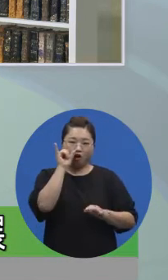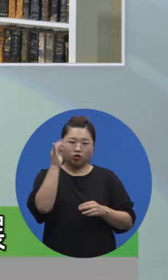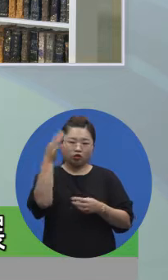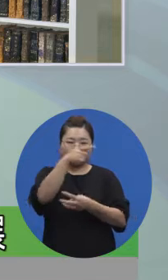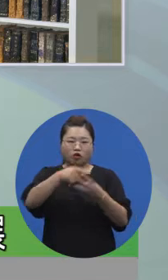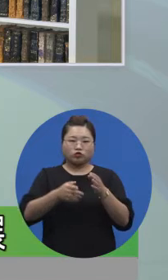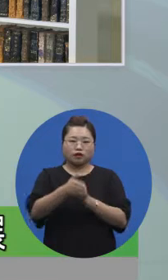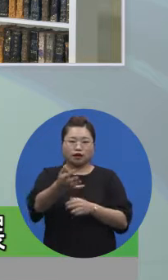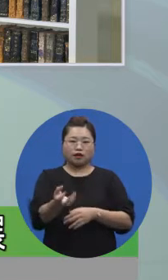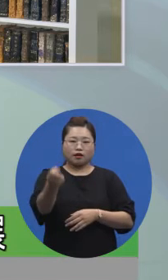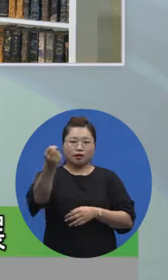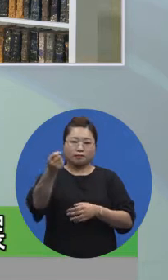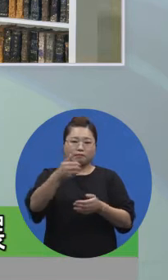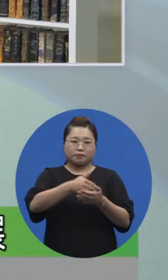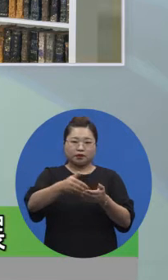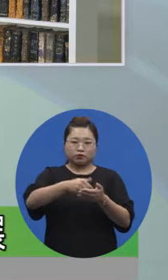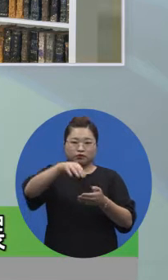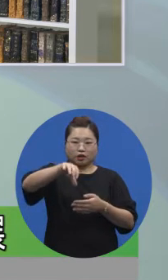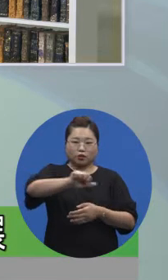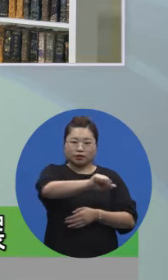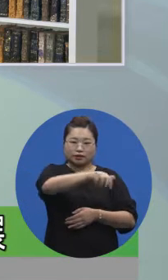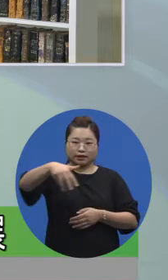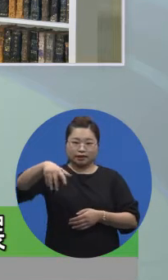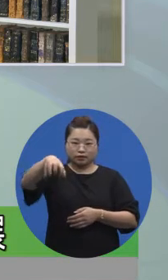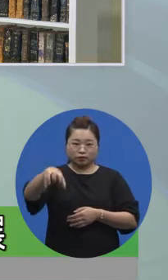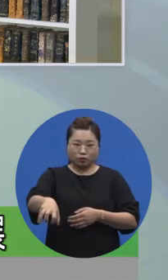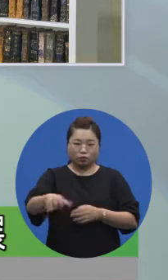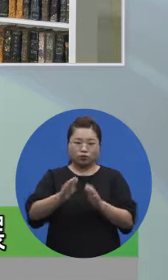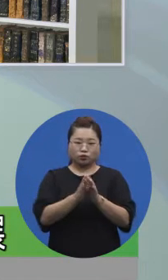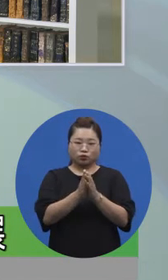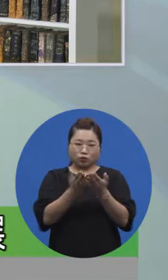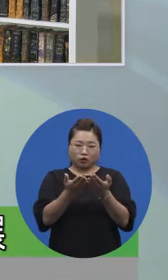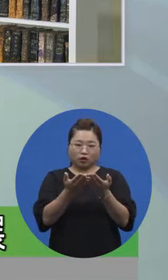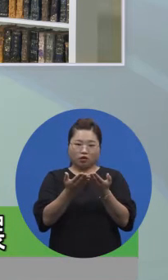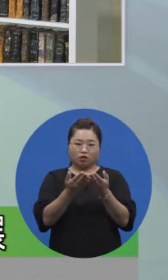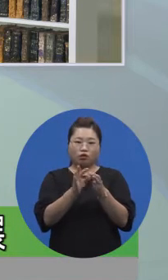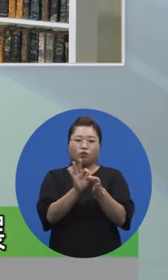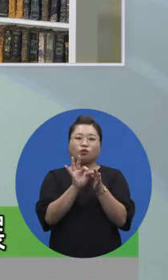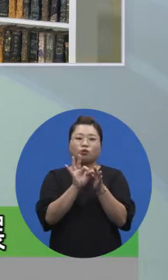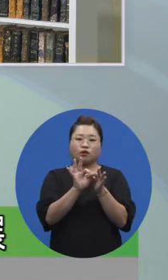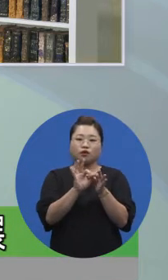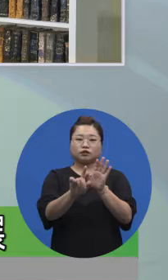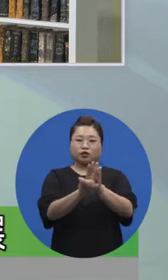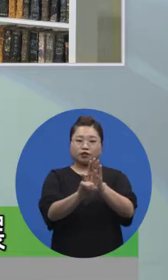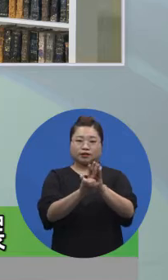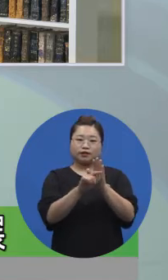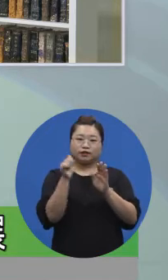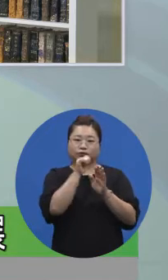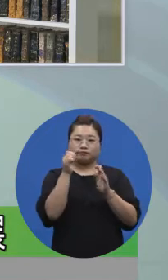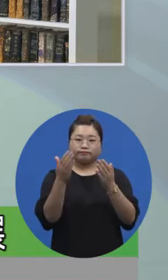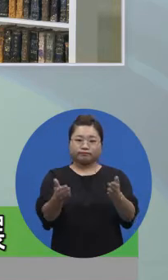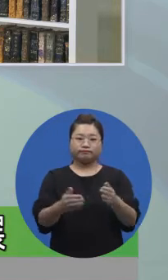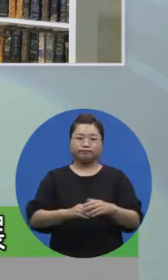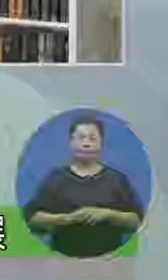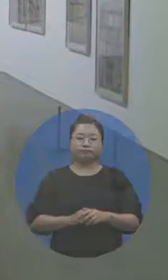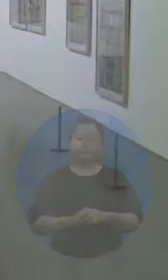열렸습니다. 청주 시립미술관 오창 전시관의 기획전 도서산관 전시를